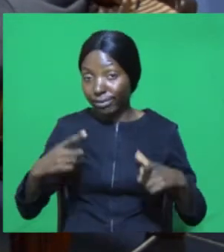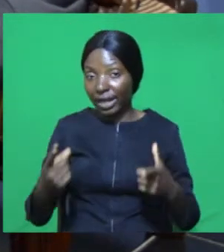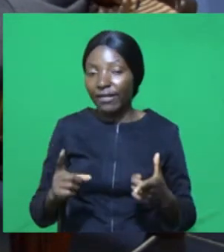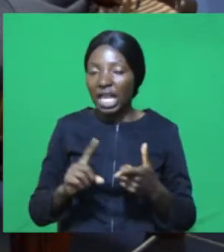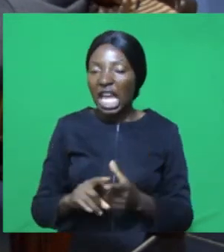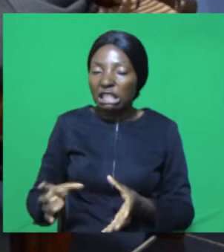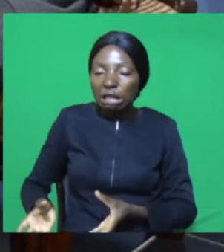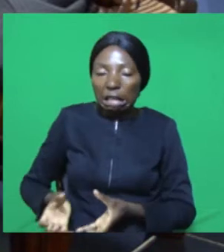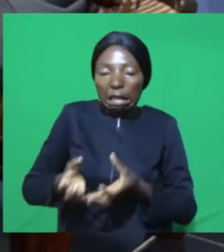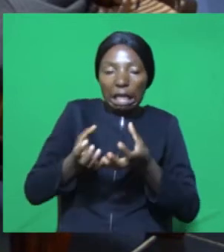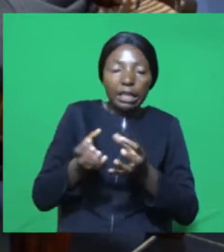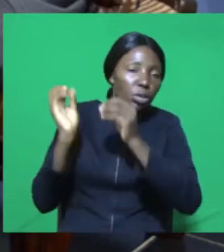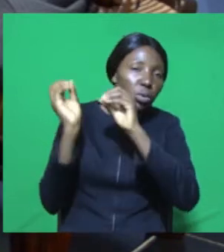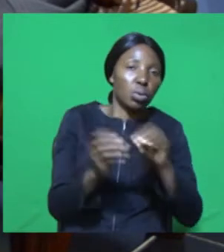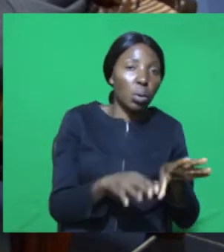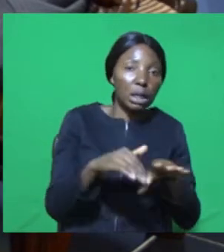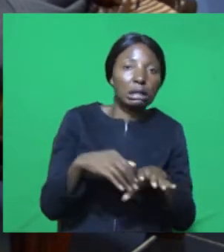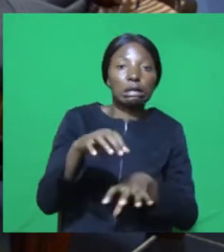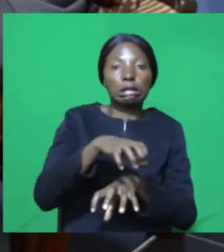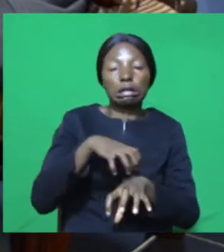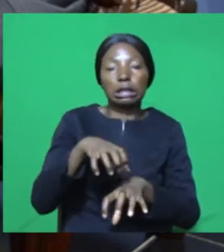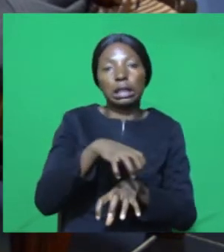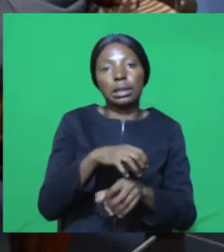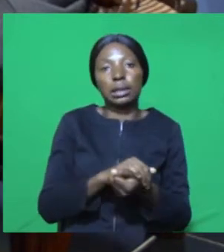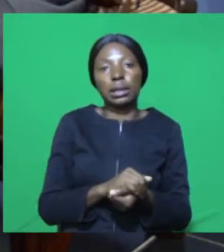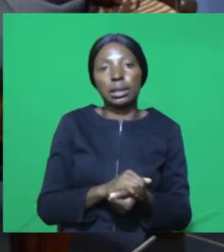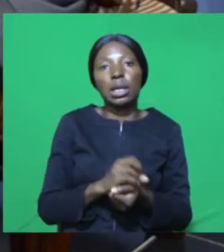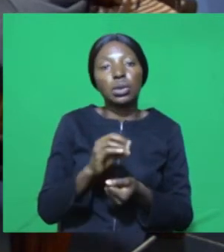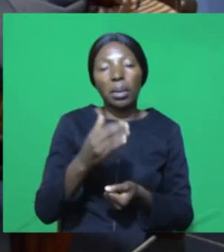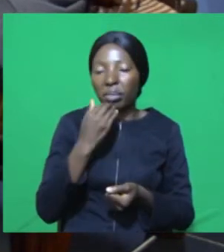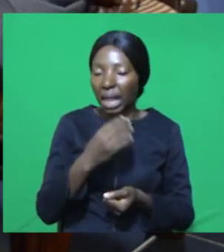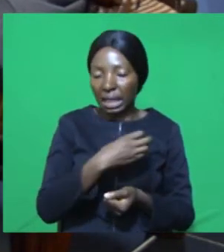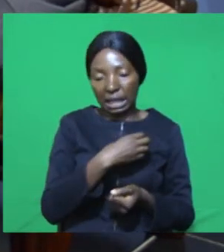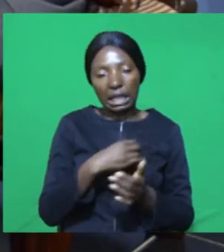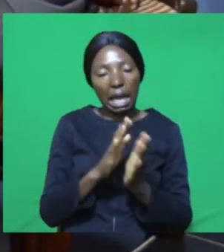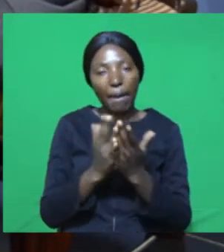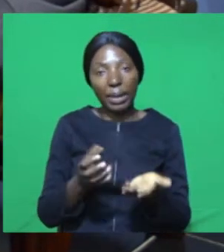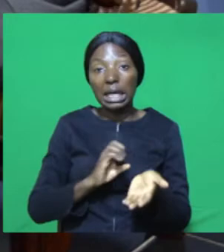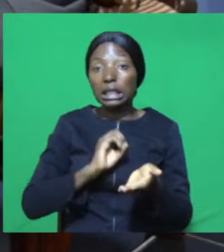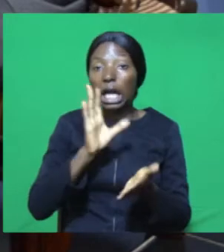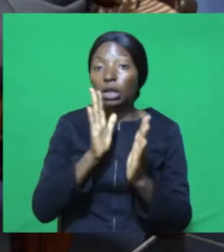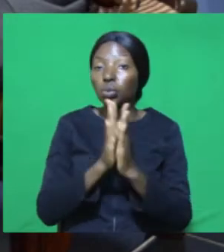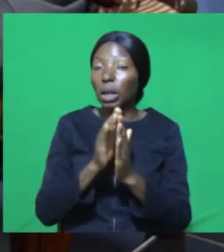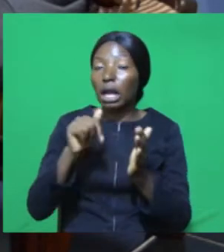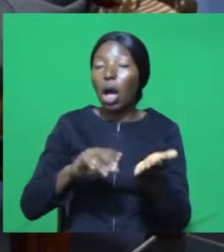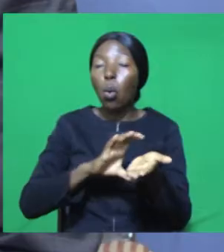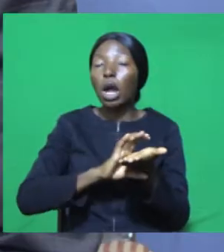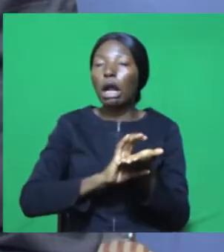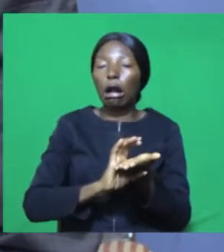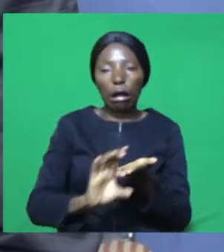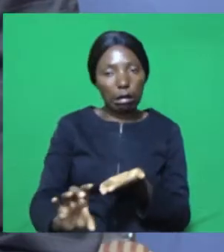mhenyu yoenda inoraswa kurenje. Saka pakadaro hapasina kazvizvi sara pasanctuary. Sanctuary